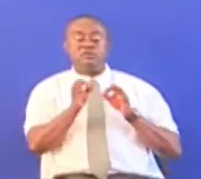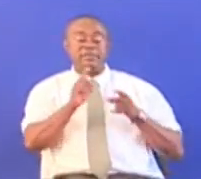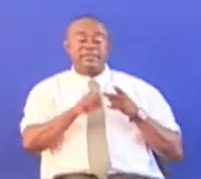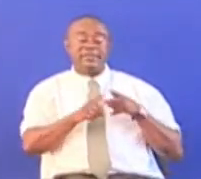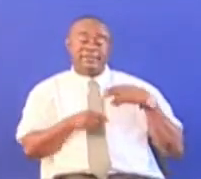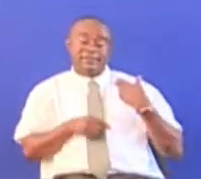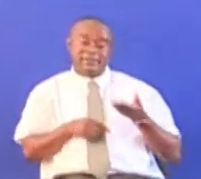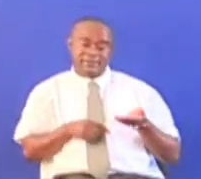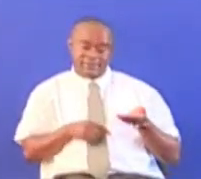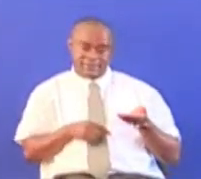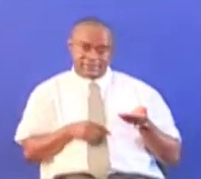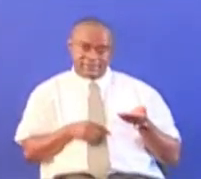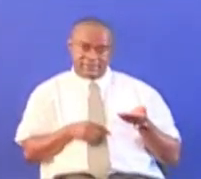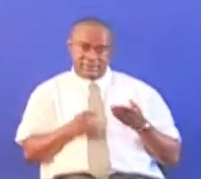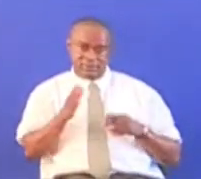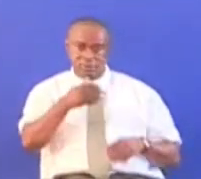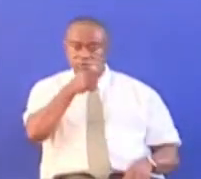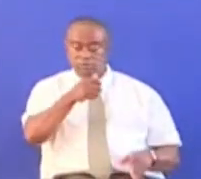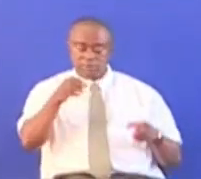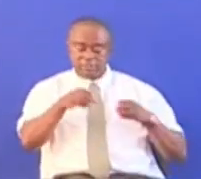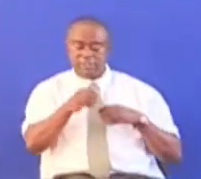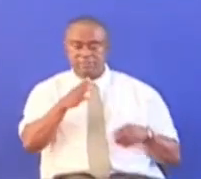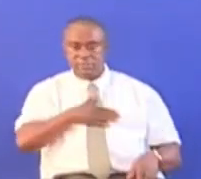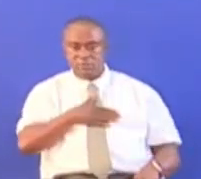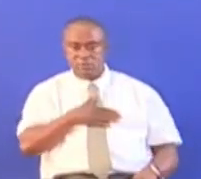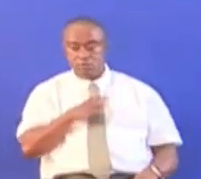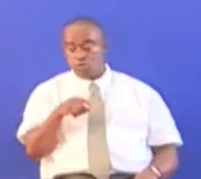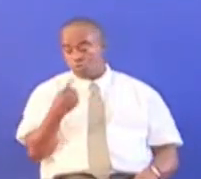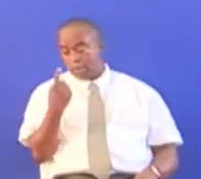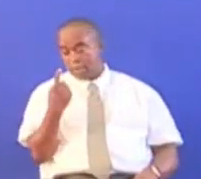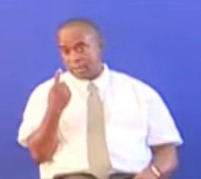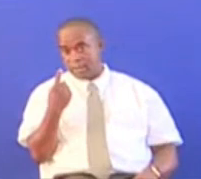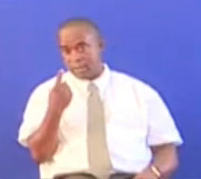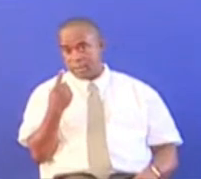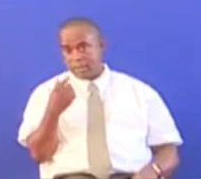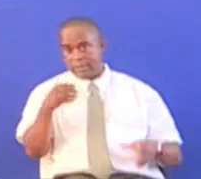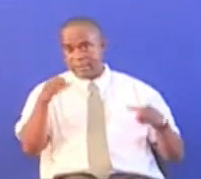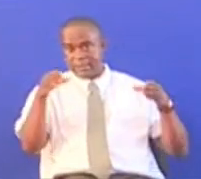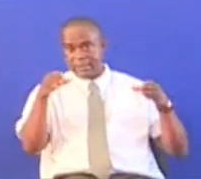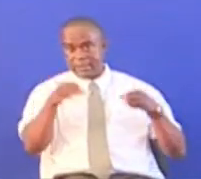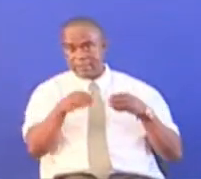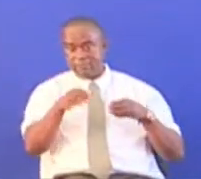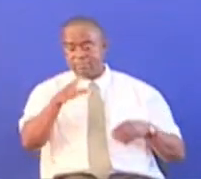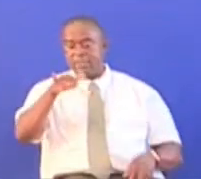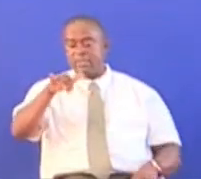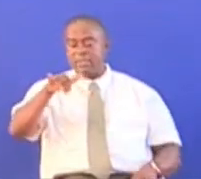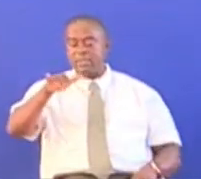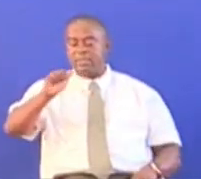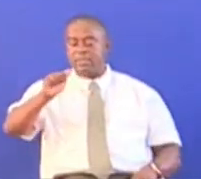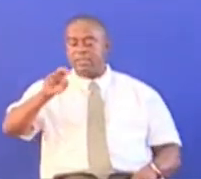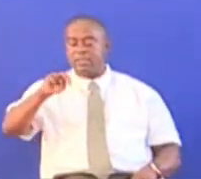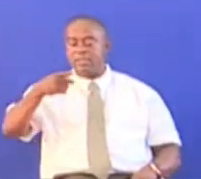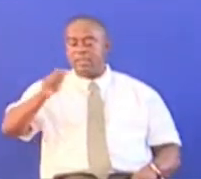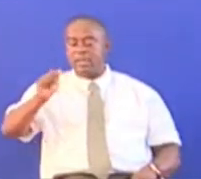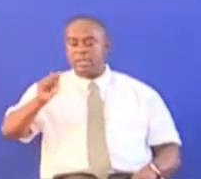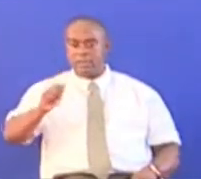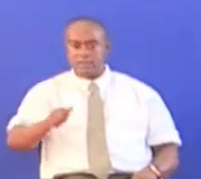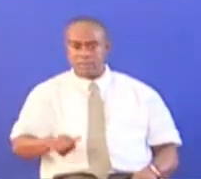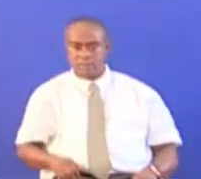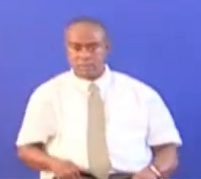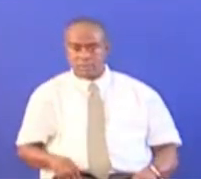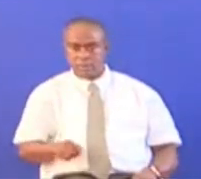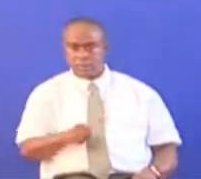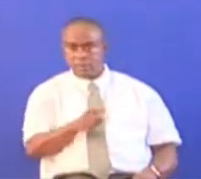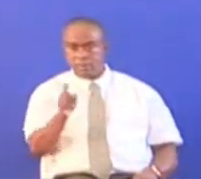mwenyekiti kuzipongeza timu zetu. Kwanza kabisa niipongeze timu ya Dar es Salaam Yanga Africans